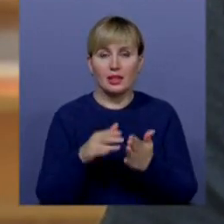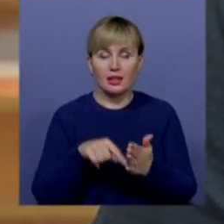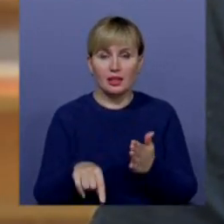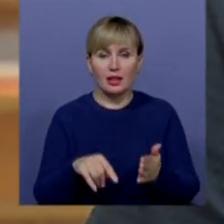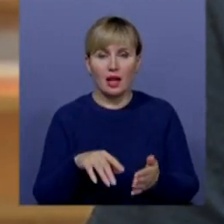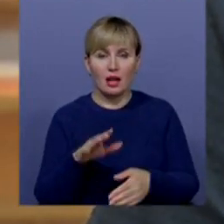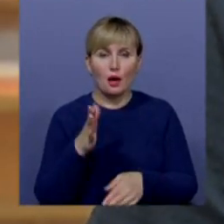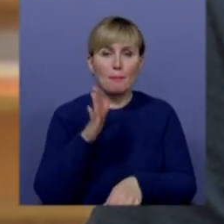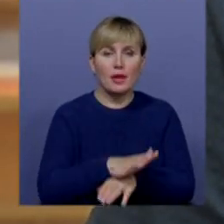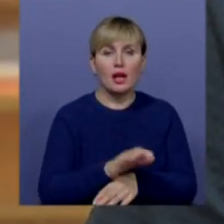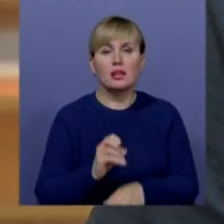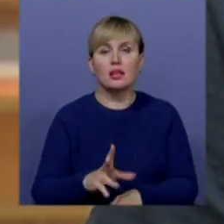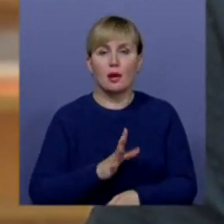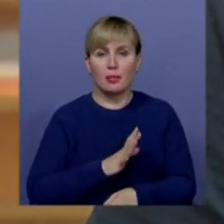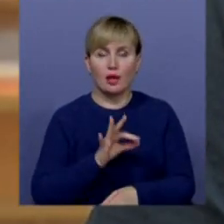отдавал приказы.